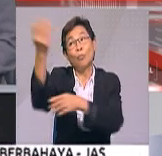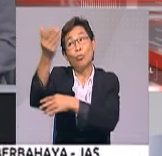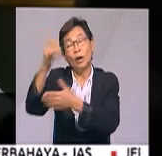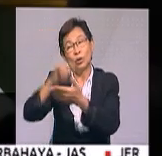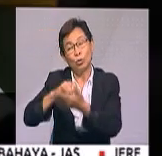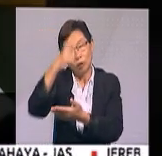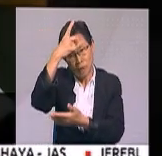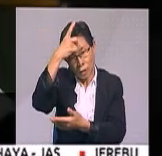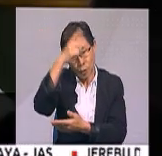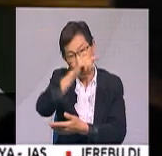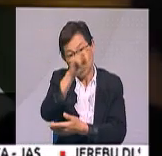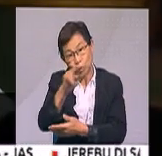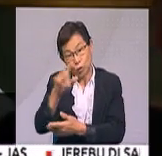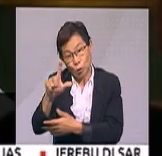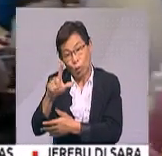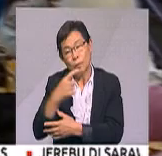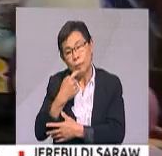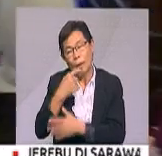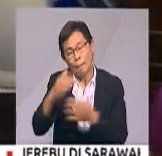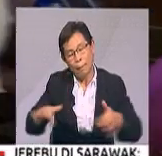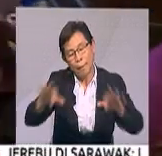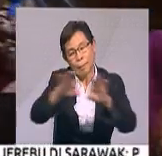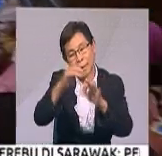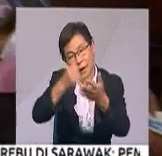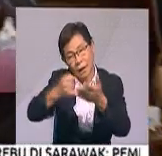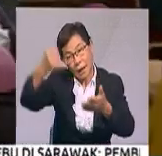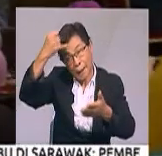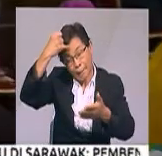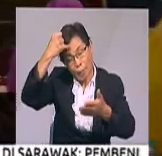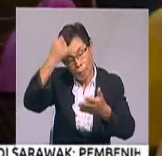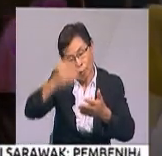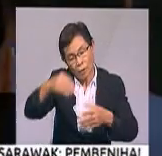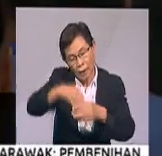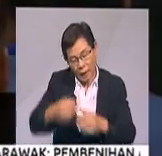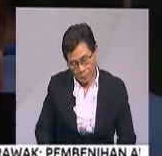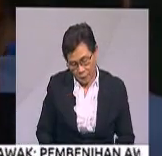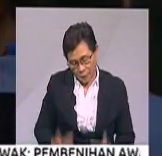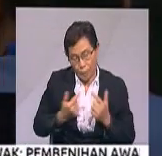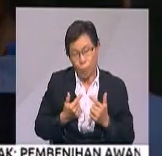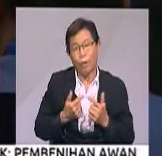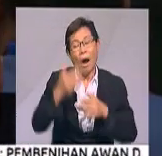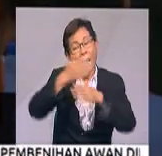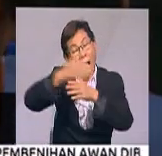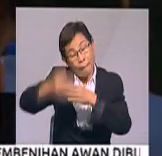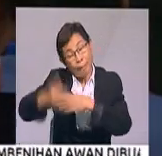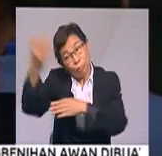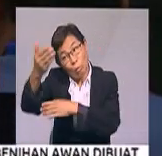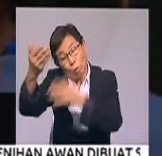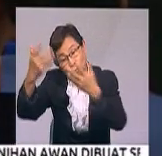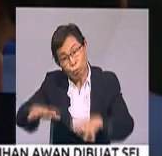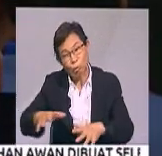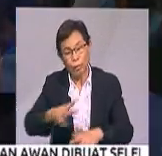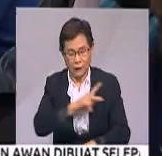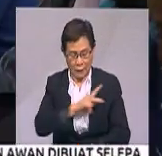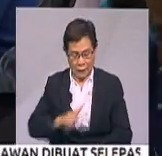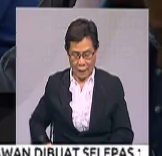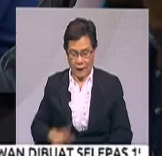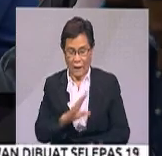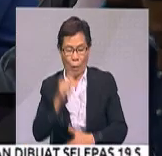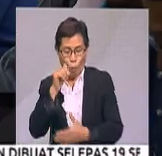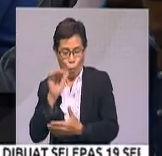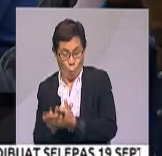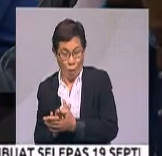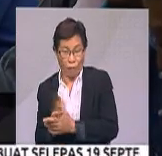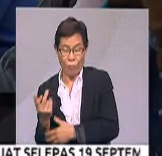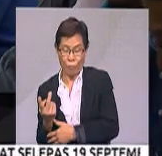Datuk Seri Zulkifli menekankan kepentingan ilmu tasawuf dalam kehidupan. Selesai kuliah, Yang di-Pertuan Agong dan Raja